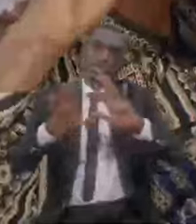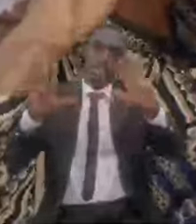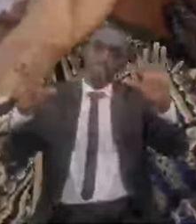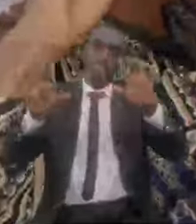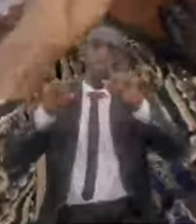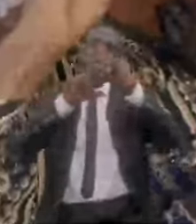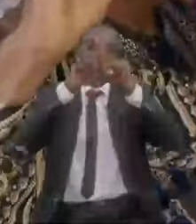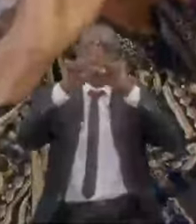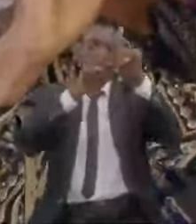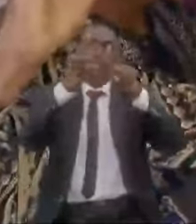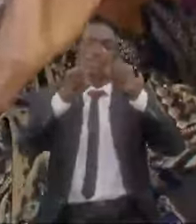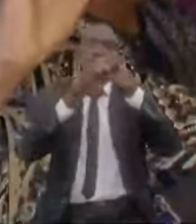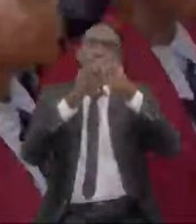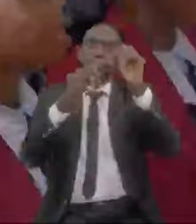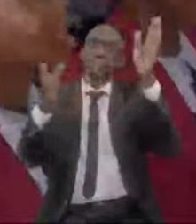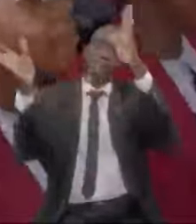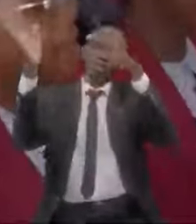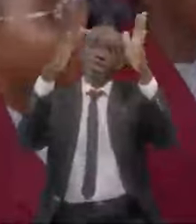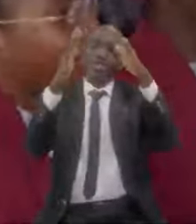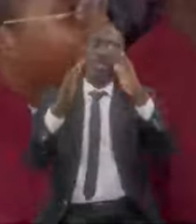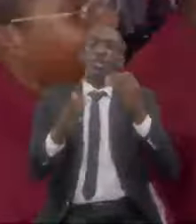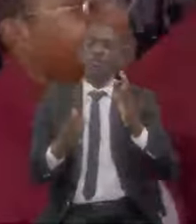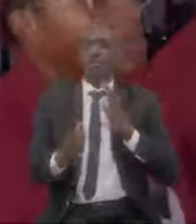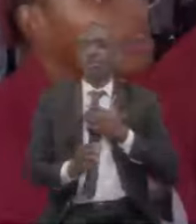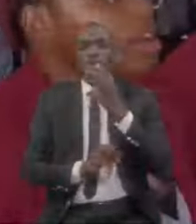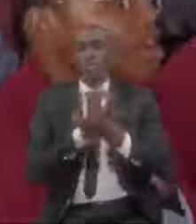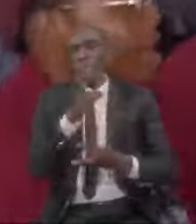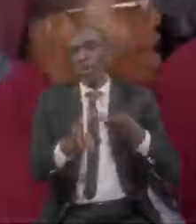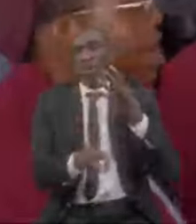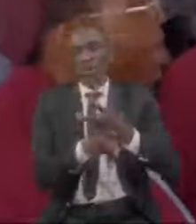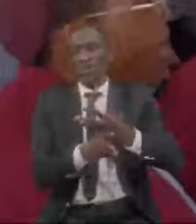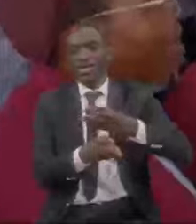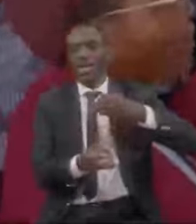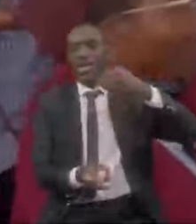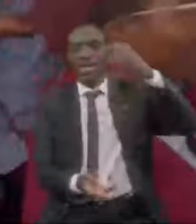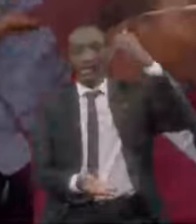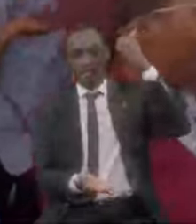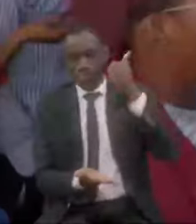dans le ciel de notre monde. Amen!